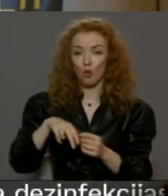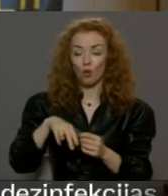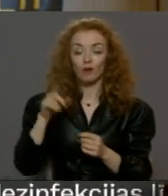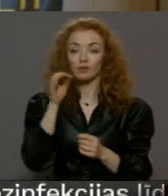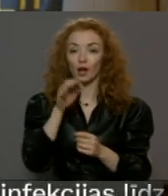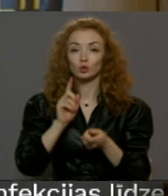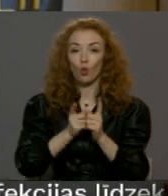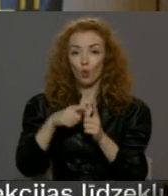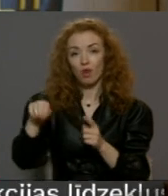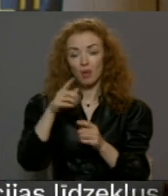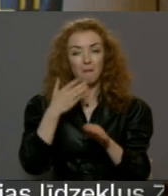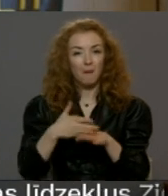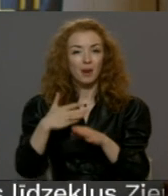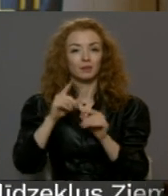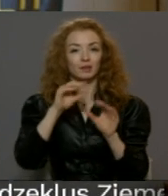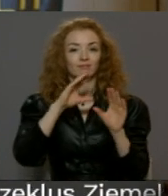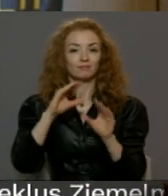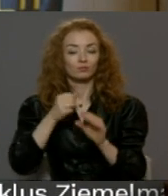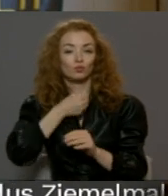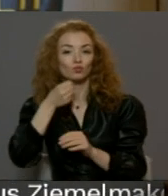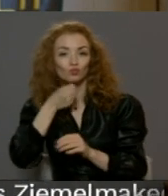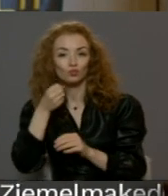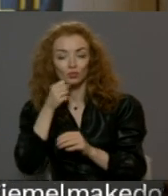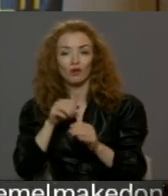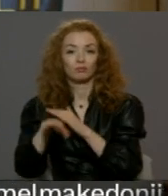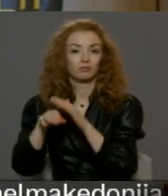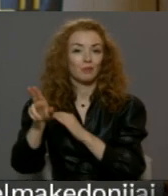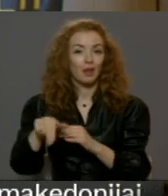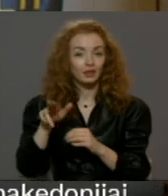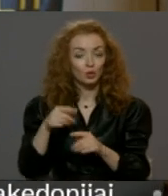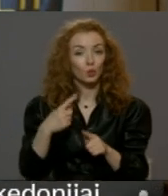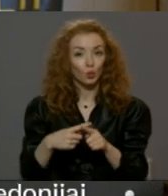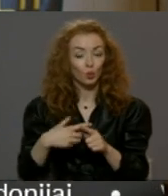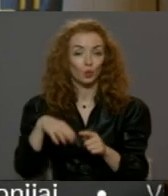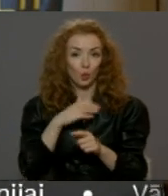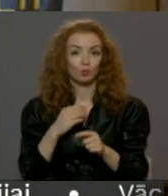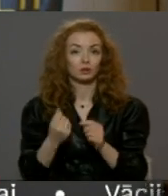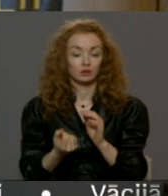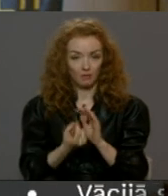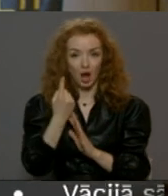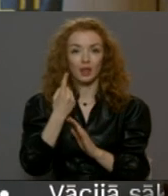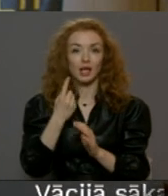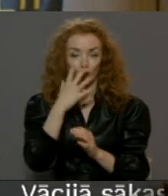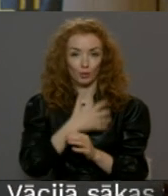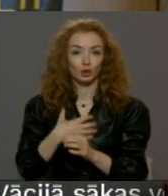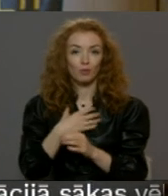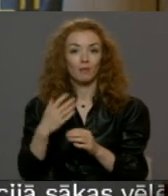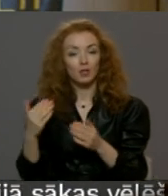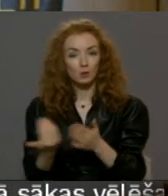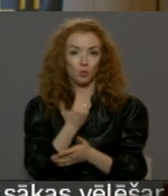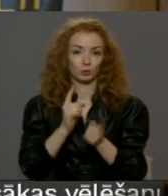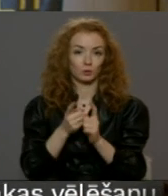aiziet pensijā. Un mums pirms pāris gadiem bija aktuāls jautājums par to, ka mums vajag papildinājumu. Gan tam dēļ,